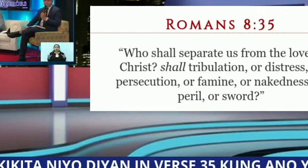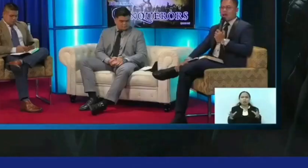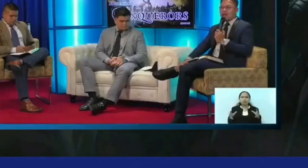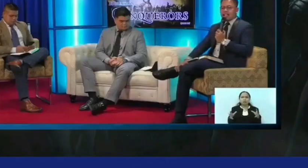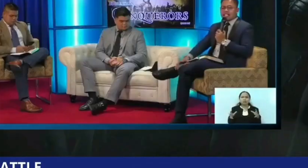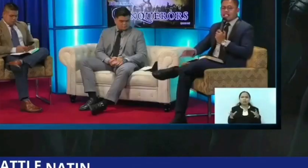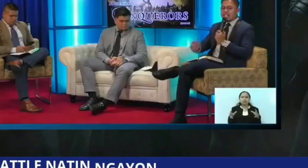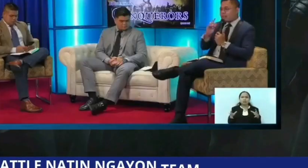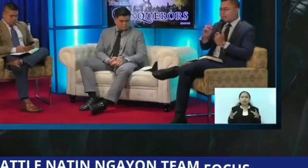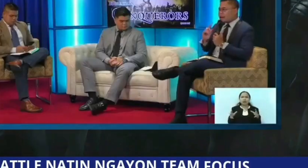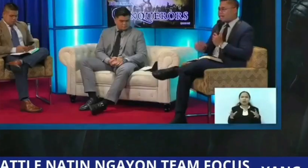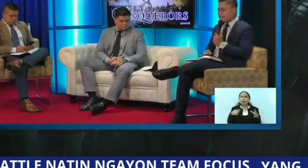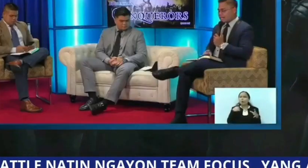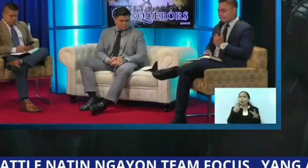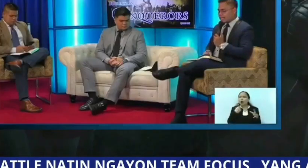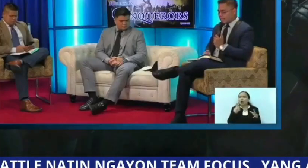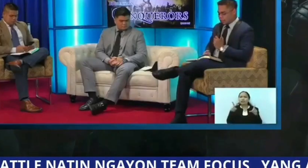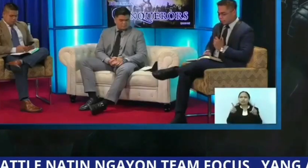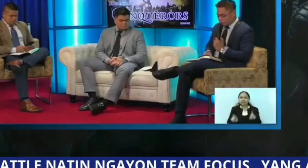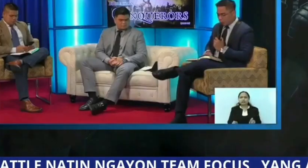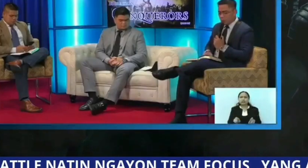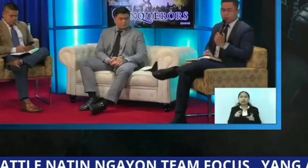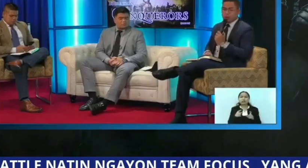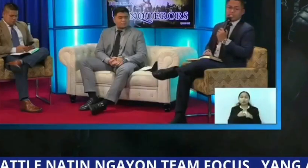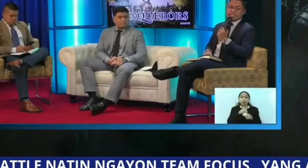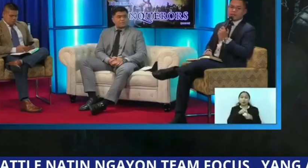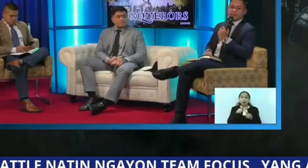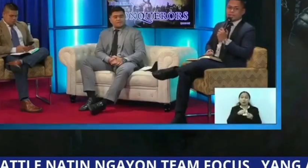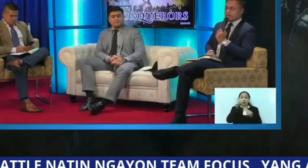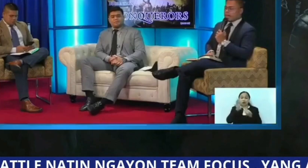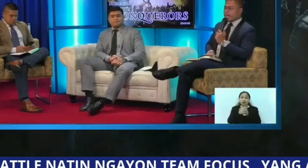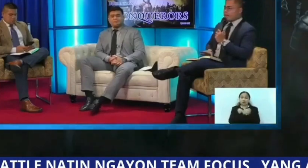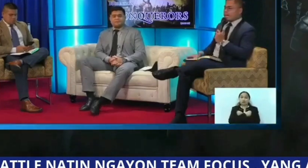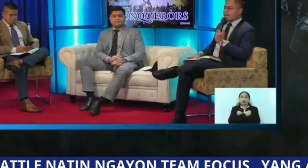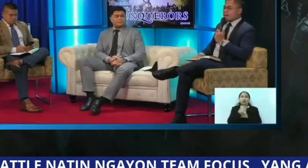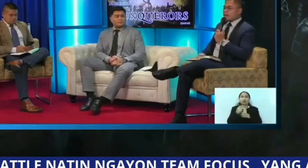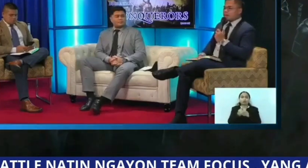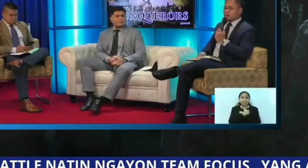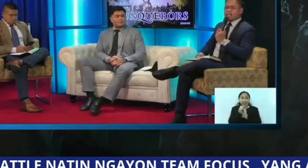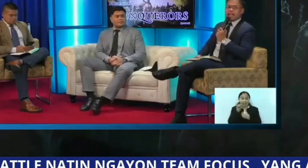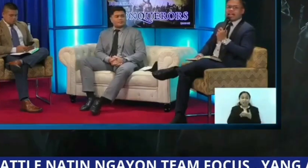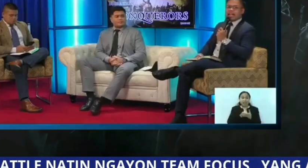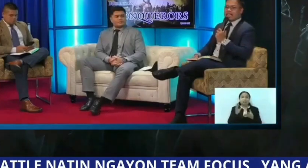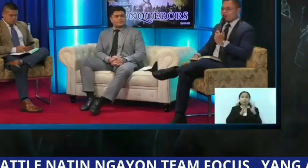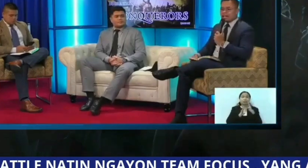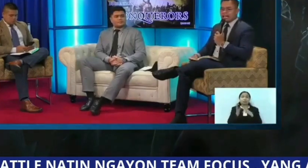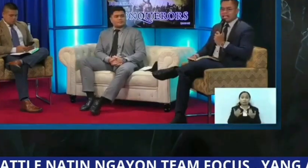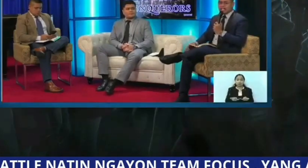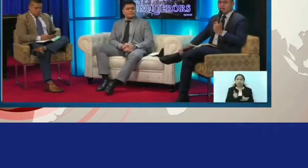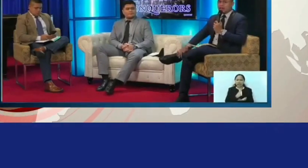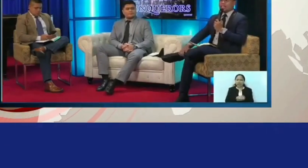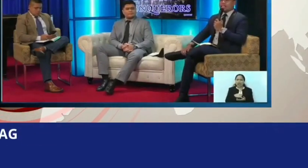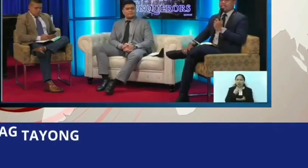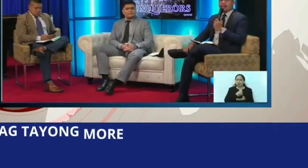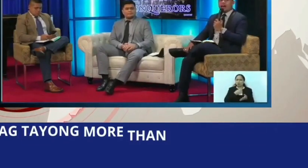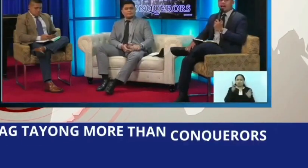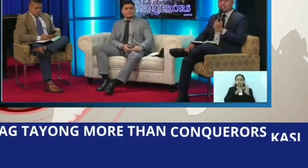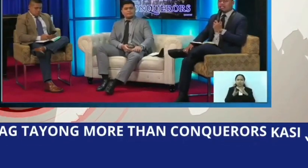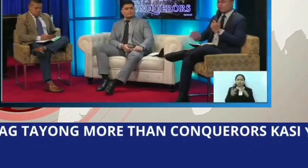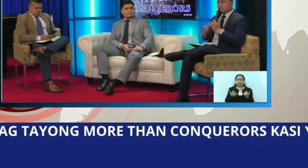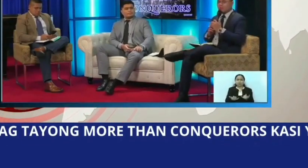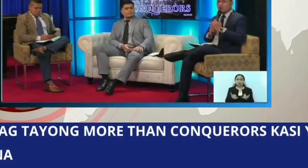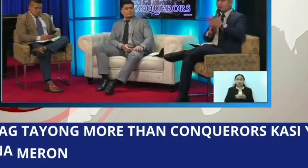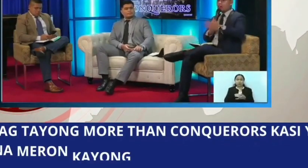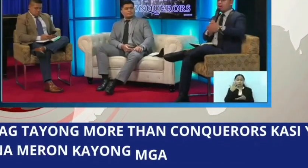Kristo. Kasi yan ang battle natin ngayon, Team Focus. Okay? Yan ang pinakakaagaw natin ngayon. Kaya nga, tinawag